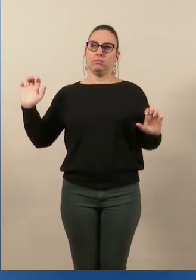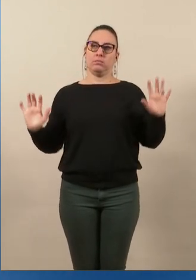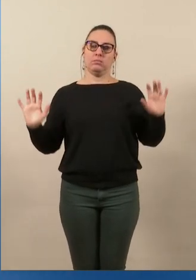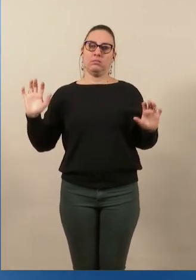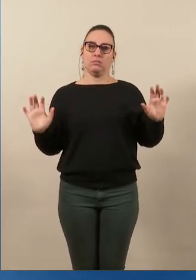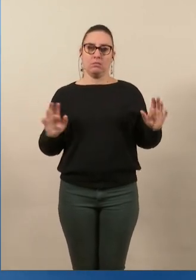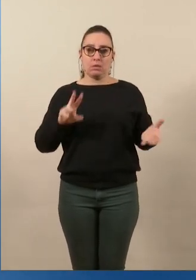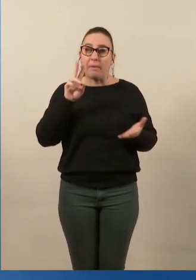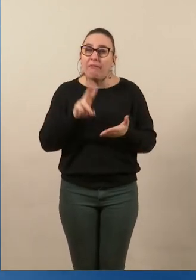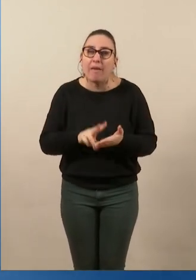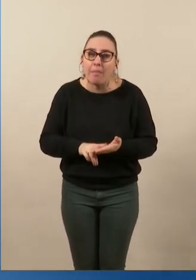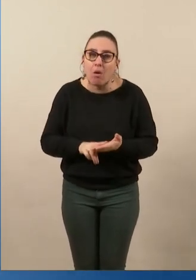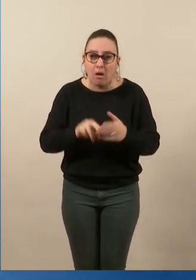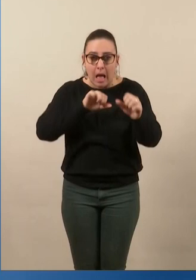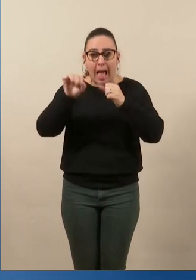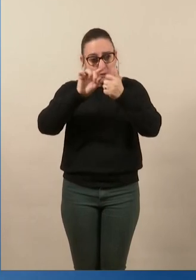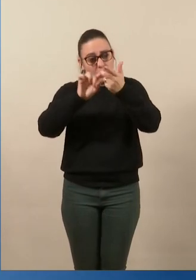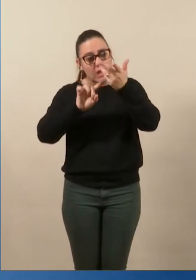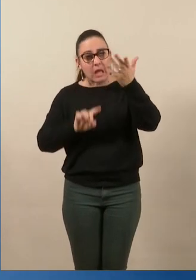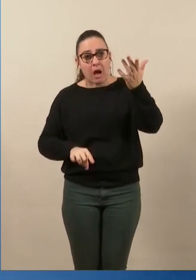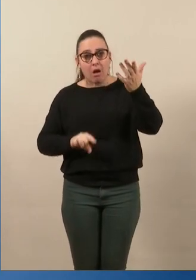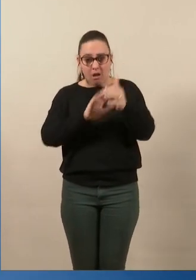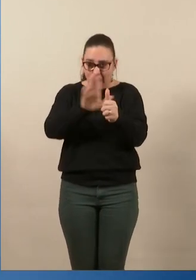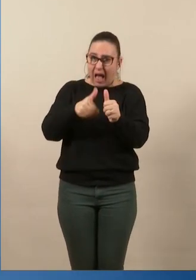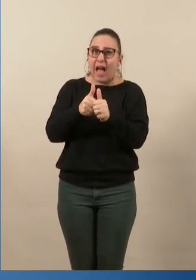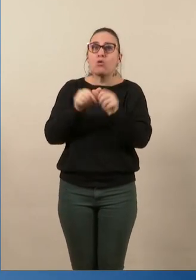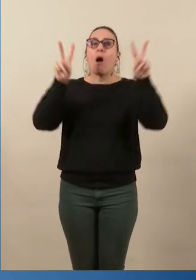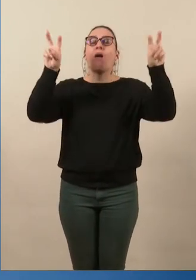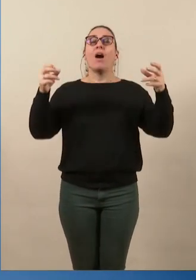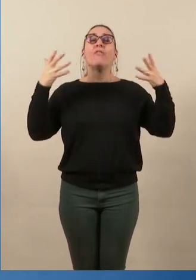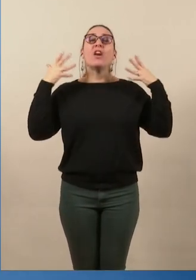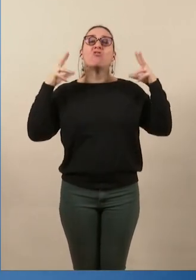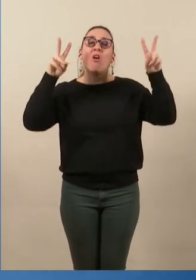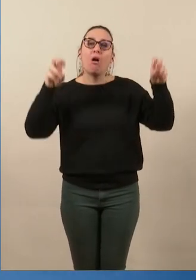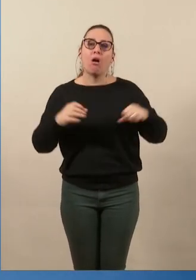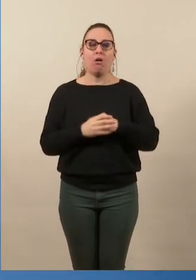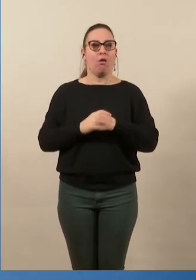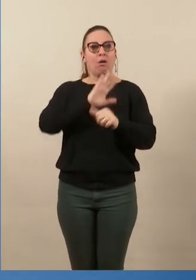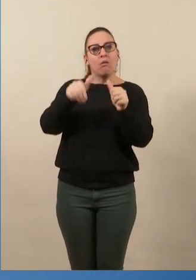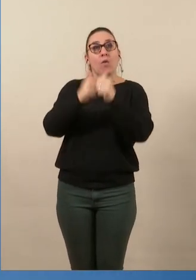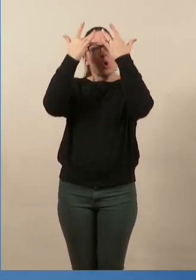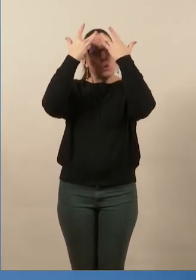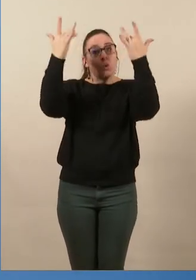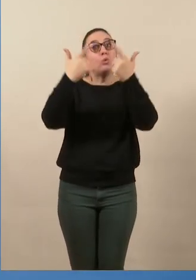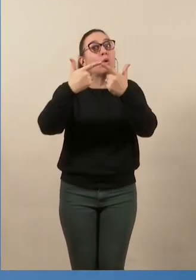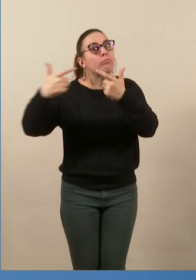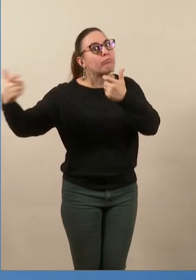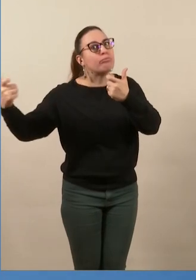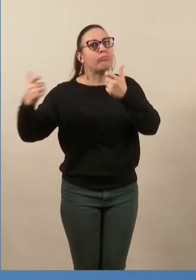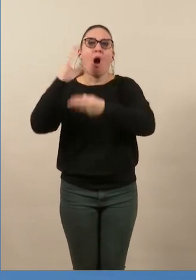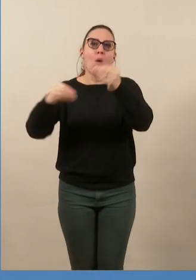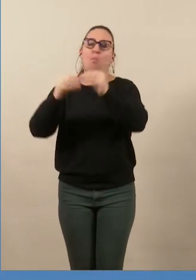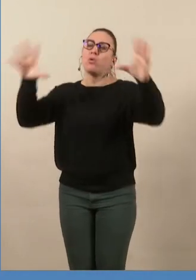cette action comme si ces actions ou un poste d'adjoint à la fraîcheur un poste d'adjointe au cultures allit sauver le